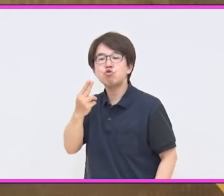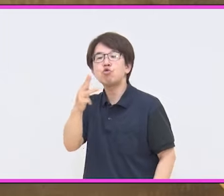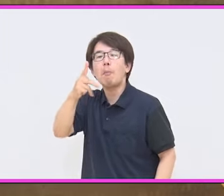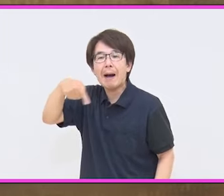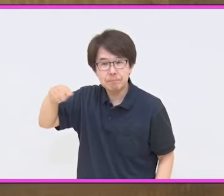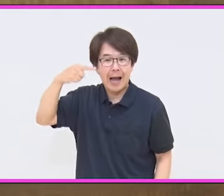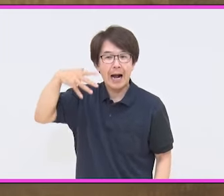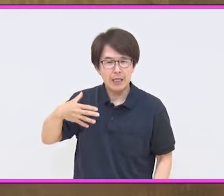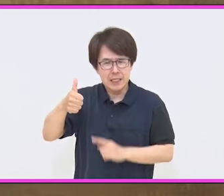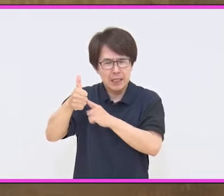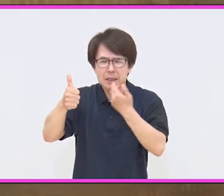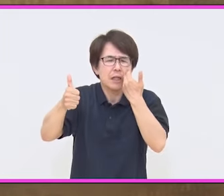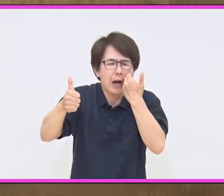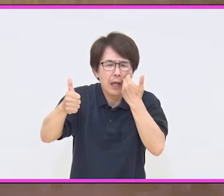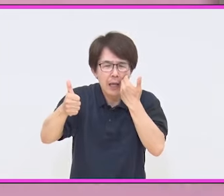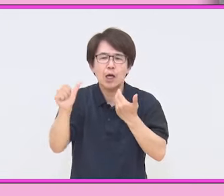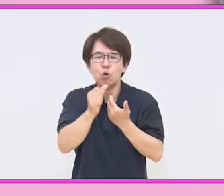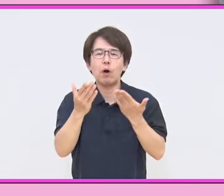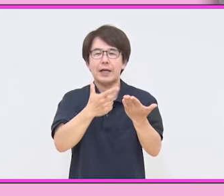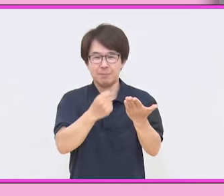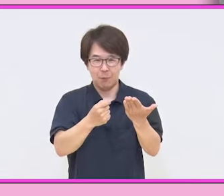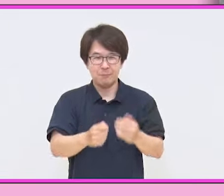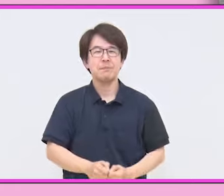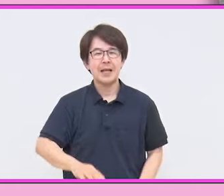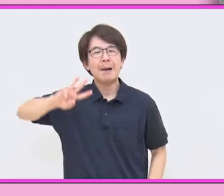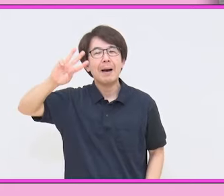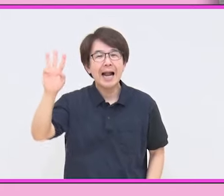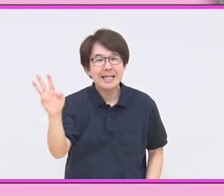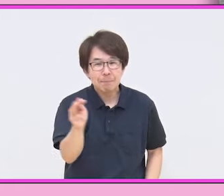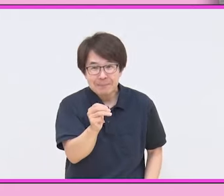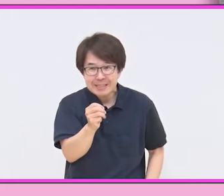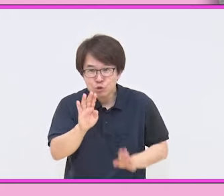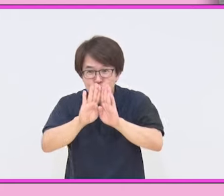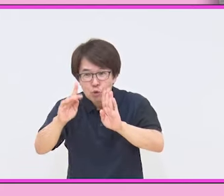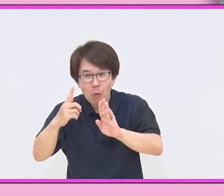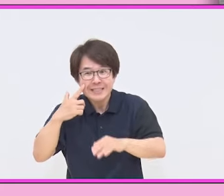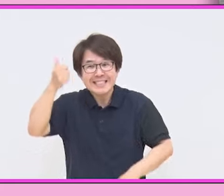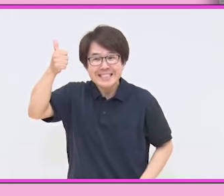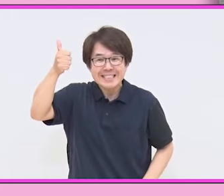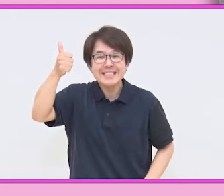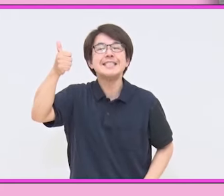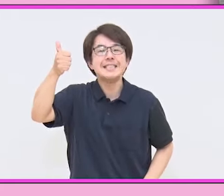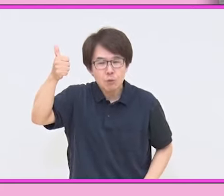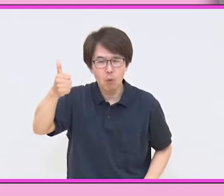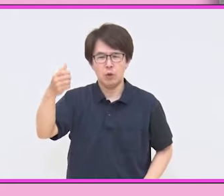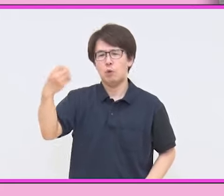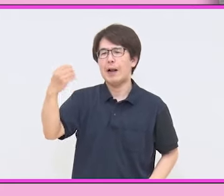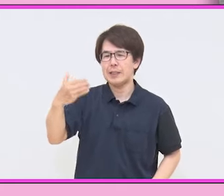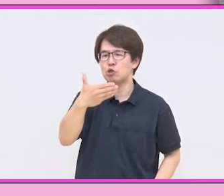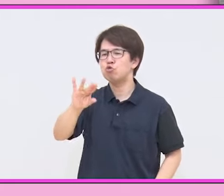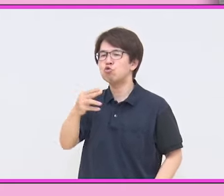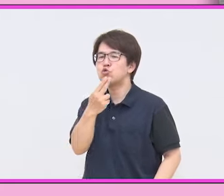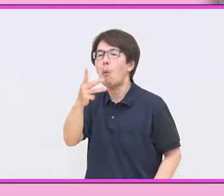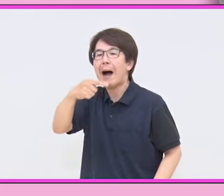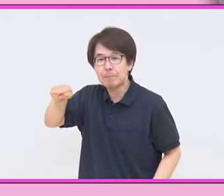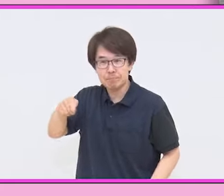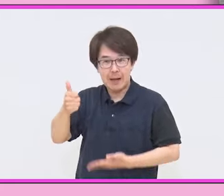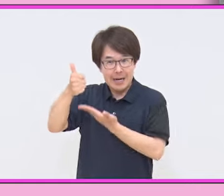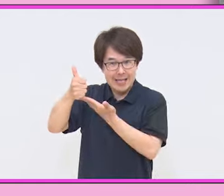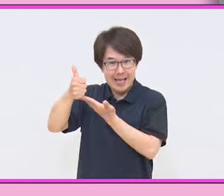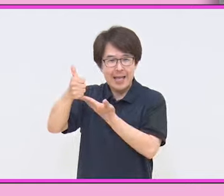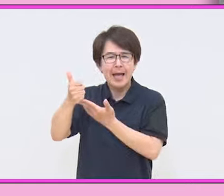しご紹介させていただきます。パラリンピックの父と呼ばれるルートヴィヒ・グッドマン博士、当時ロ